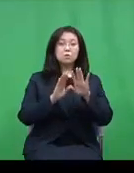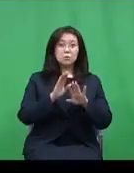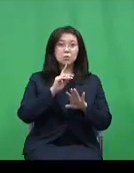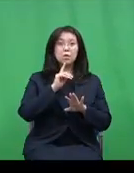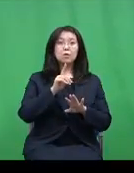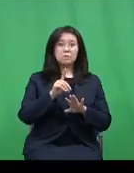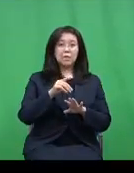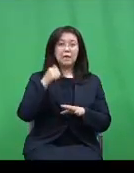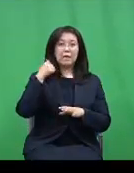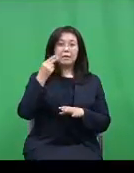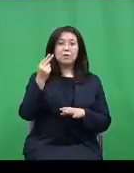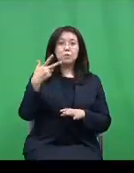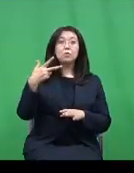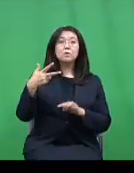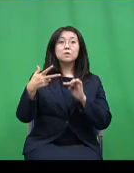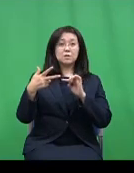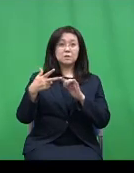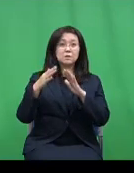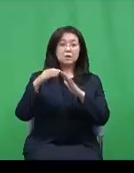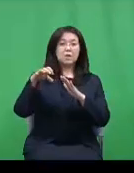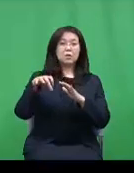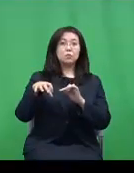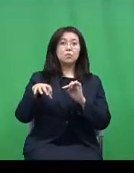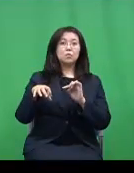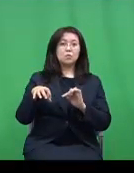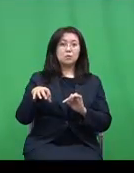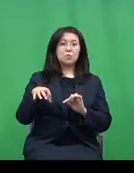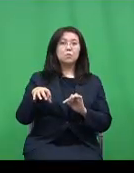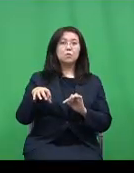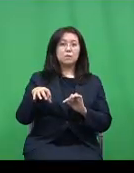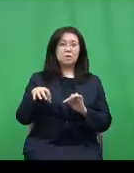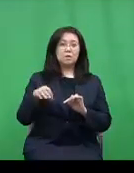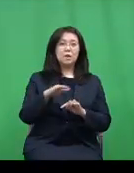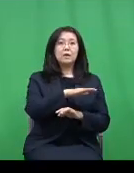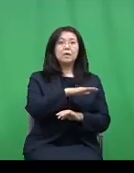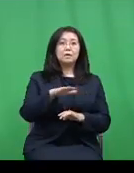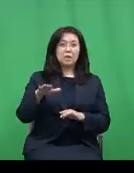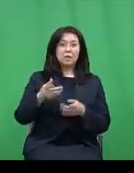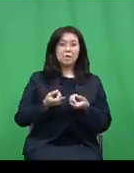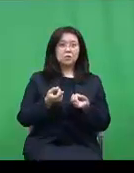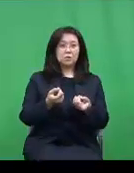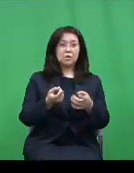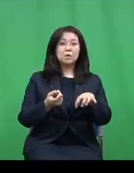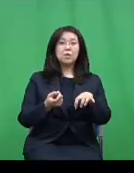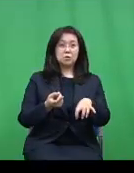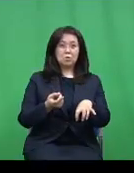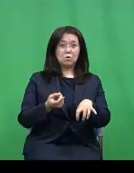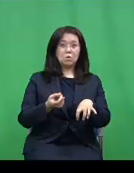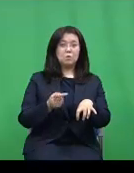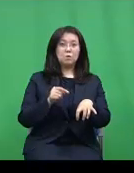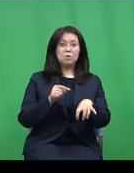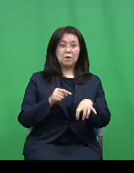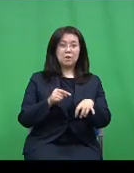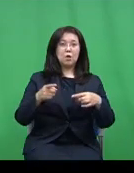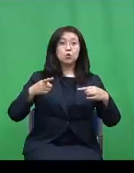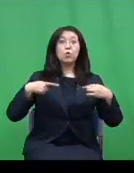ではですね、平スキー場などは、ゴール付近で30センチ、